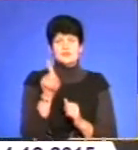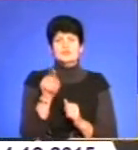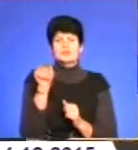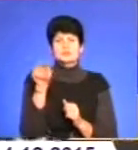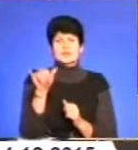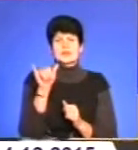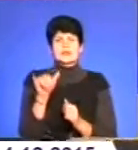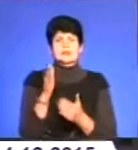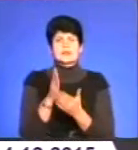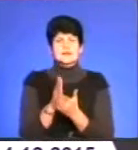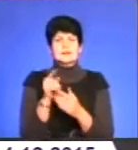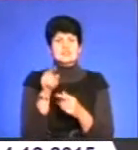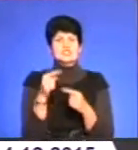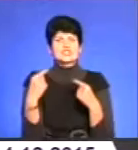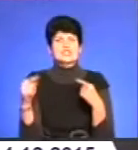чи інші вади,